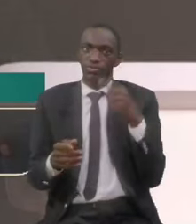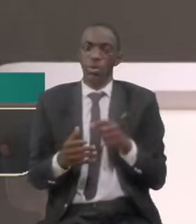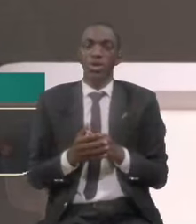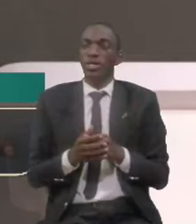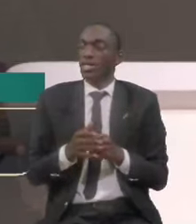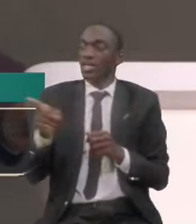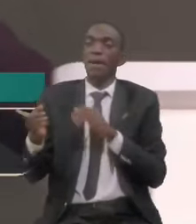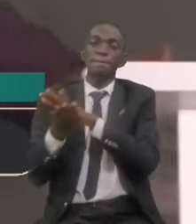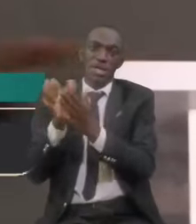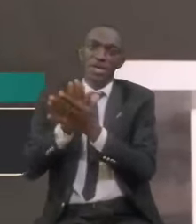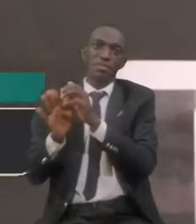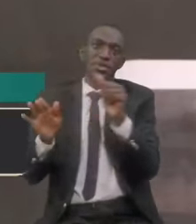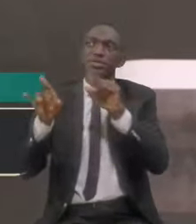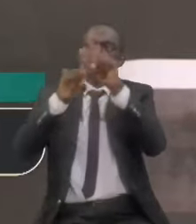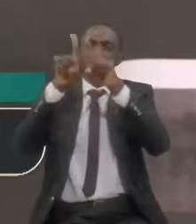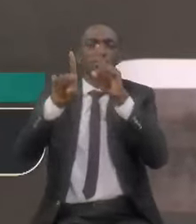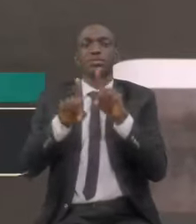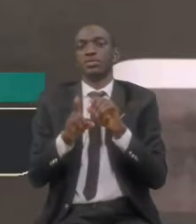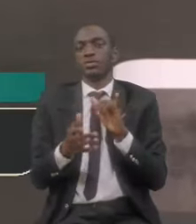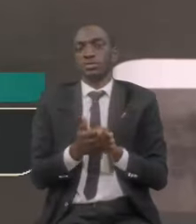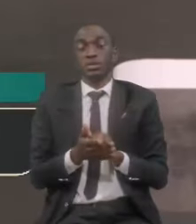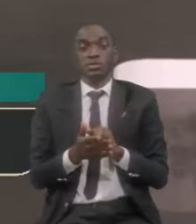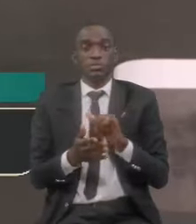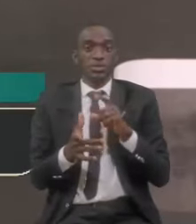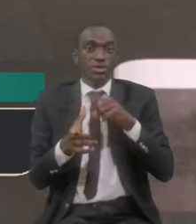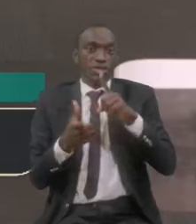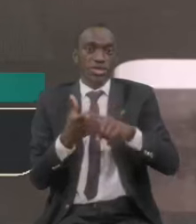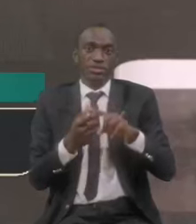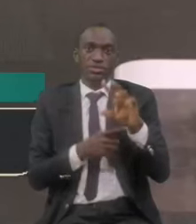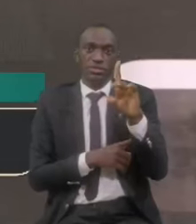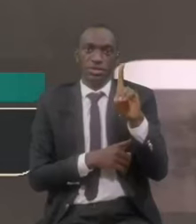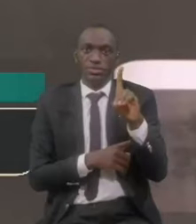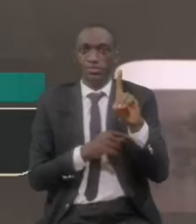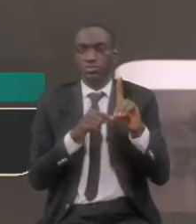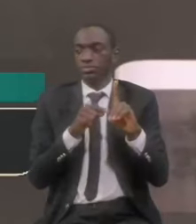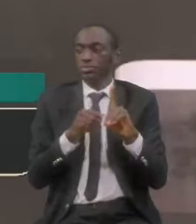étoile. Ensuite, le D, nous parlons d'André.